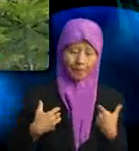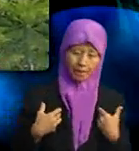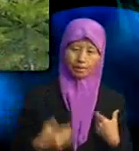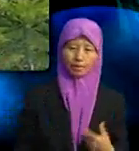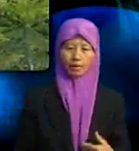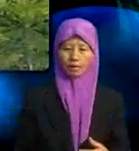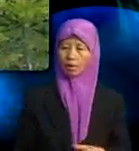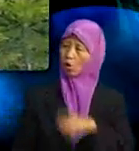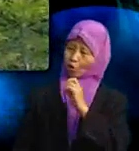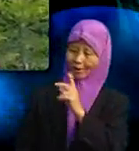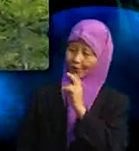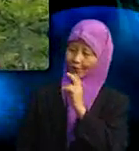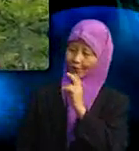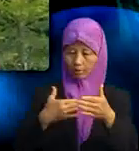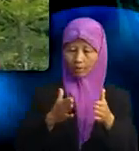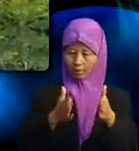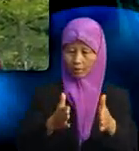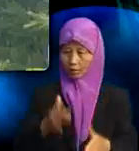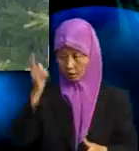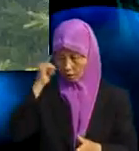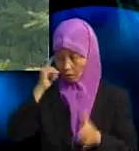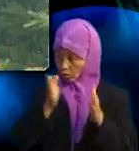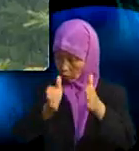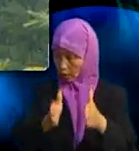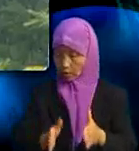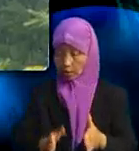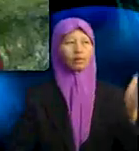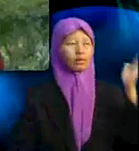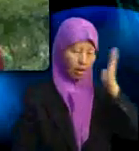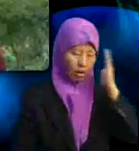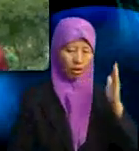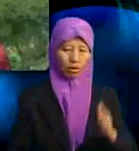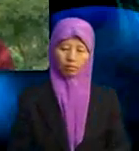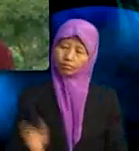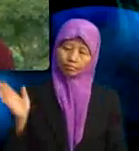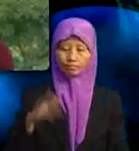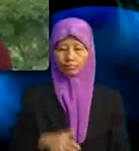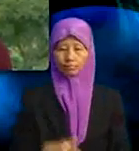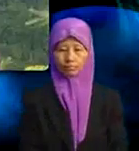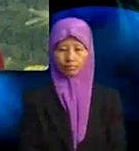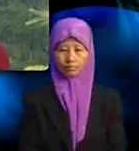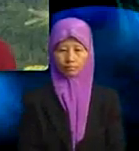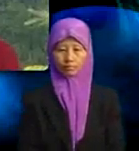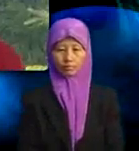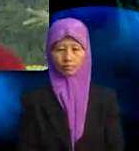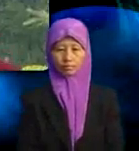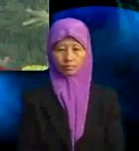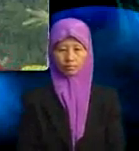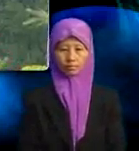Dahlah orang penat. Yelah, syokat-syokatlah. Tapi tahu ke jalan dia? Tahu. Okeylah.